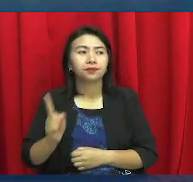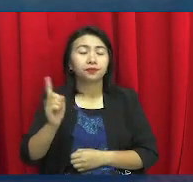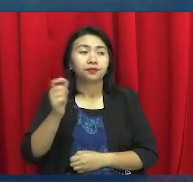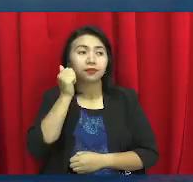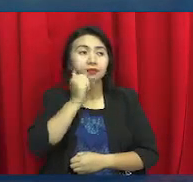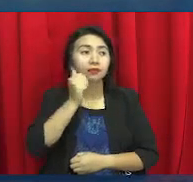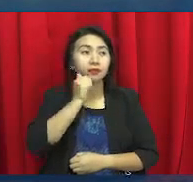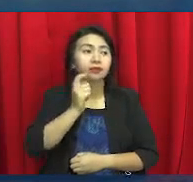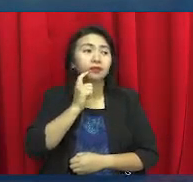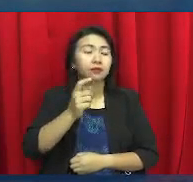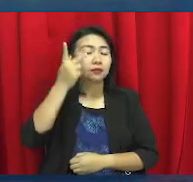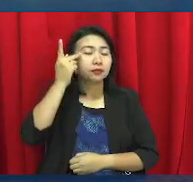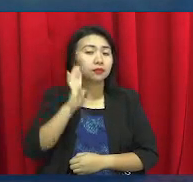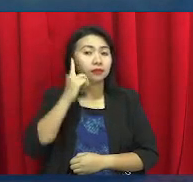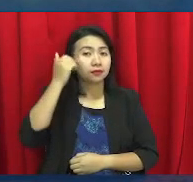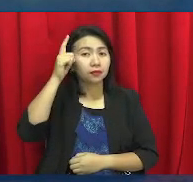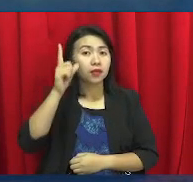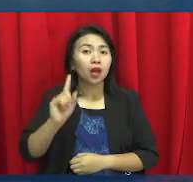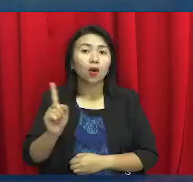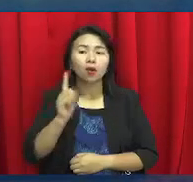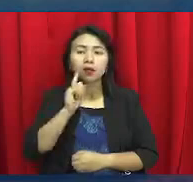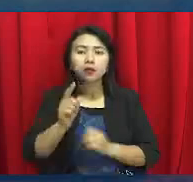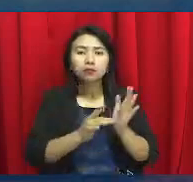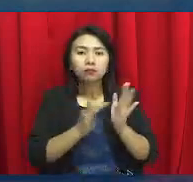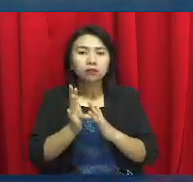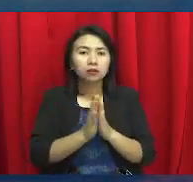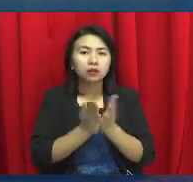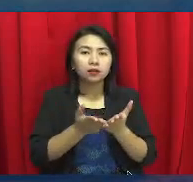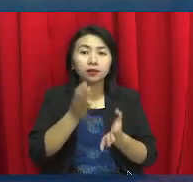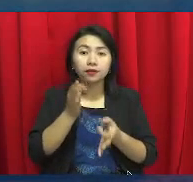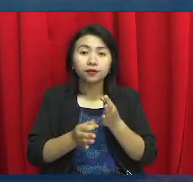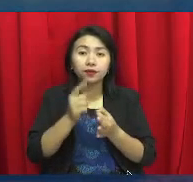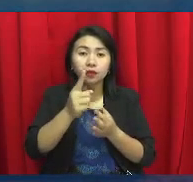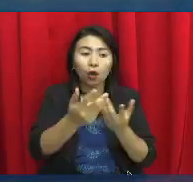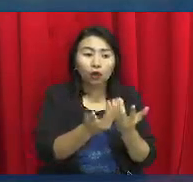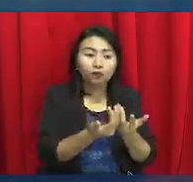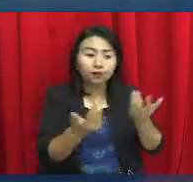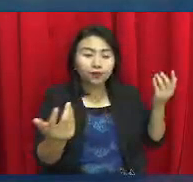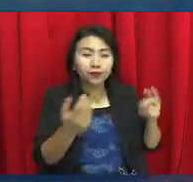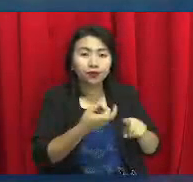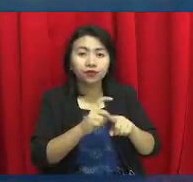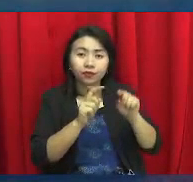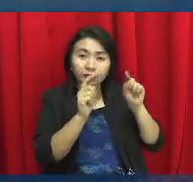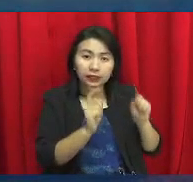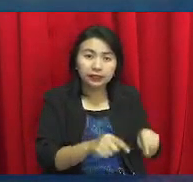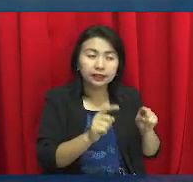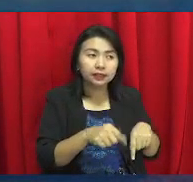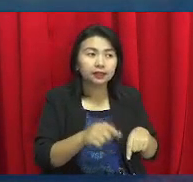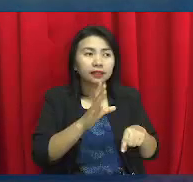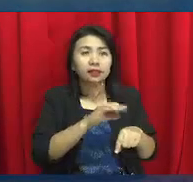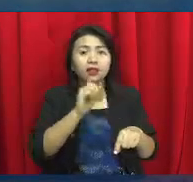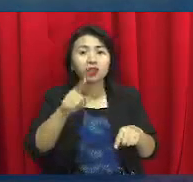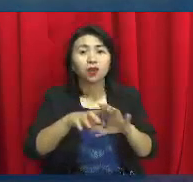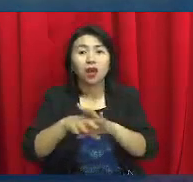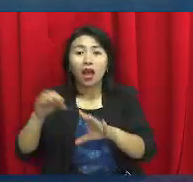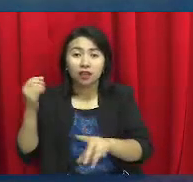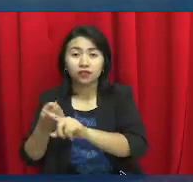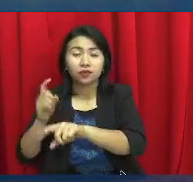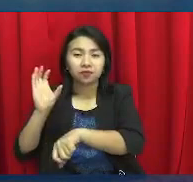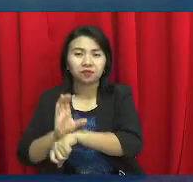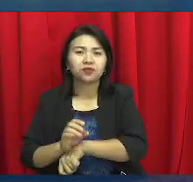yan. Yeah. Diba? Sabi ng Biblia, nasa Biblia nasa yan. Biblia. Pag lumayo ka, yung galing na dito sa loob, lumabas yeah. kayo ulit. You're sabi ng